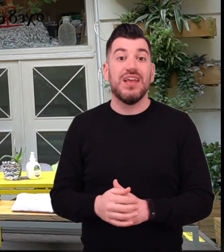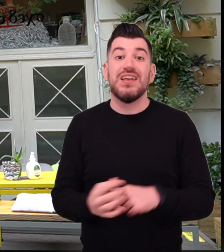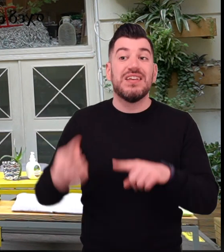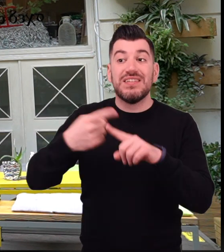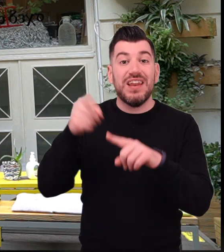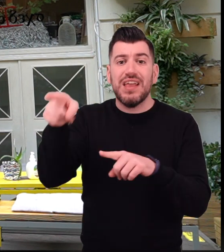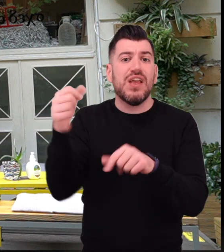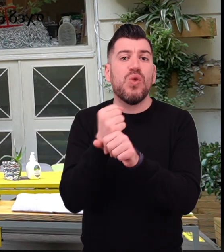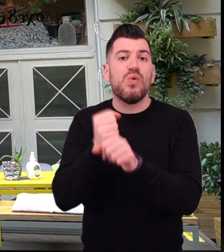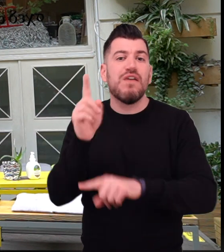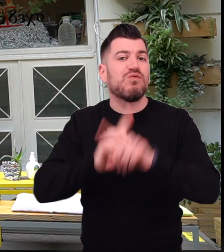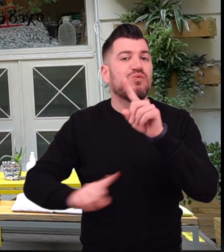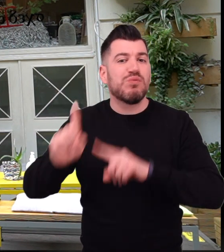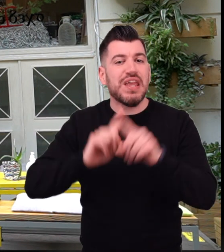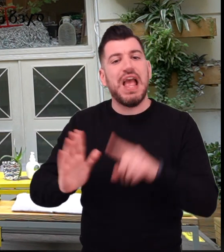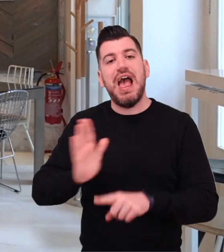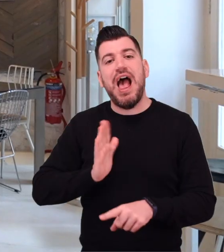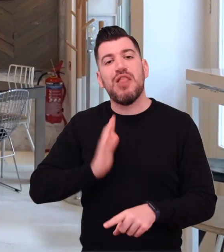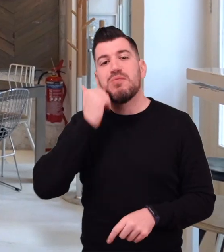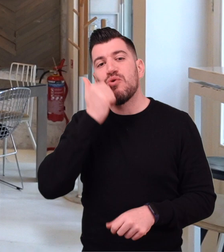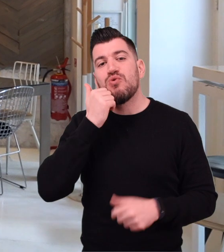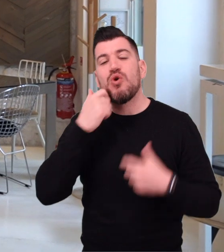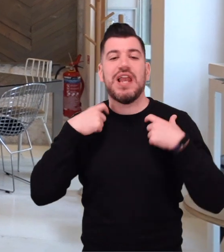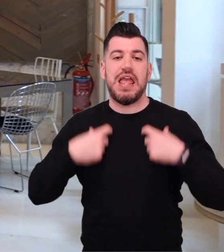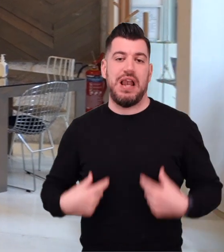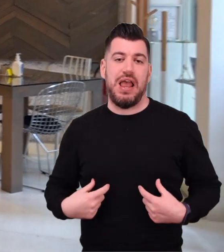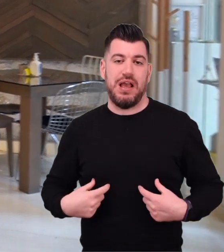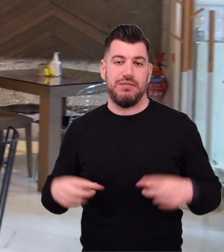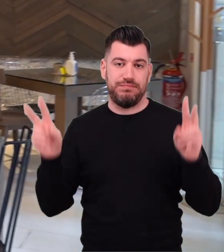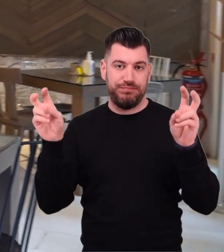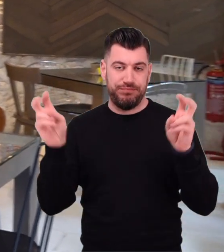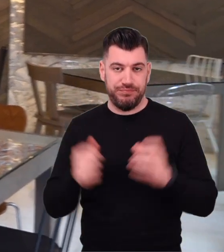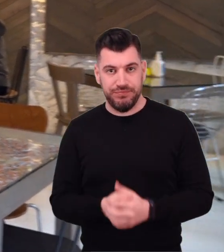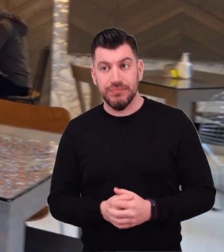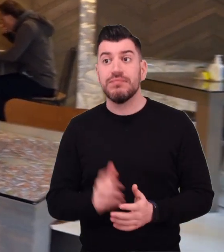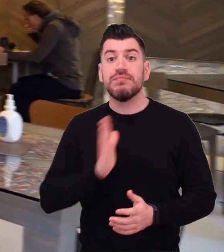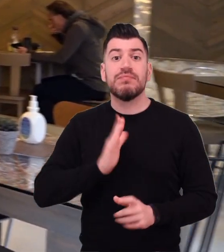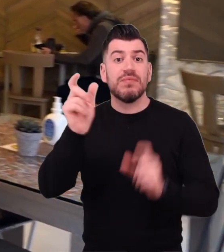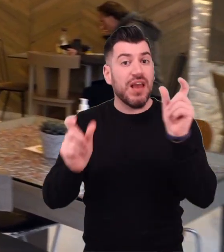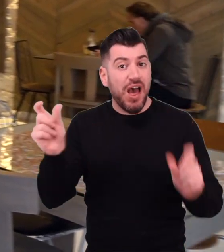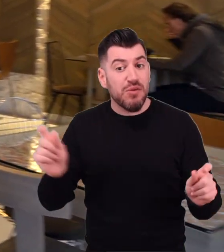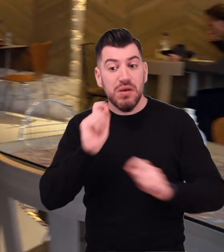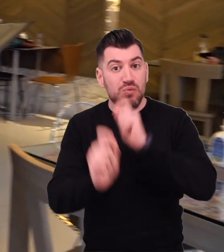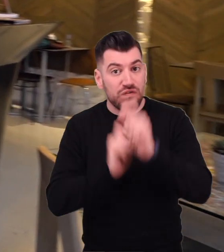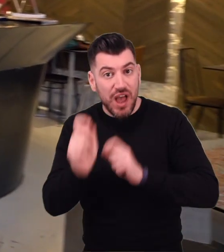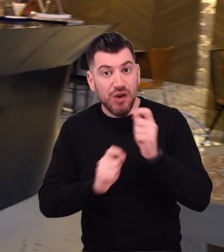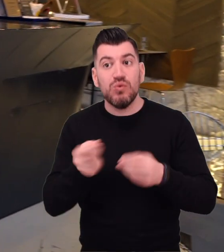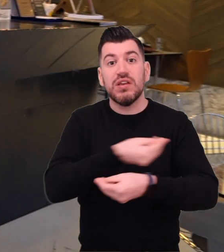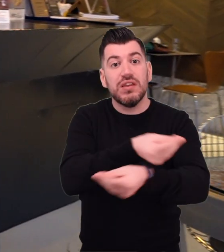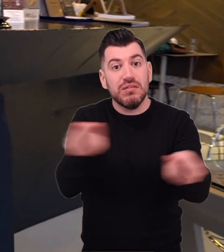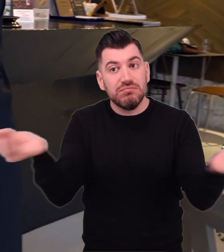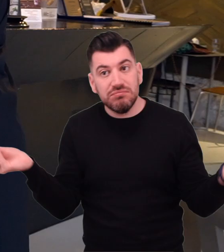αυτό το μαγαζί βρίσκονται οι άνθρωποι με τα κόκκινα γυλαίκα. Οι άνθρωποι που φτιάχνουν και διανέμουν το